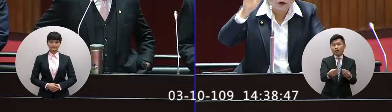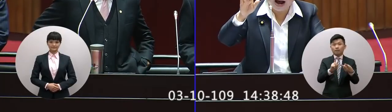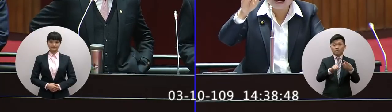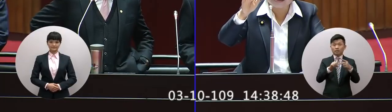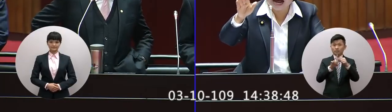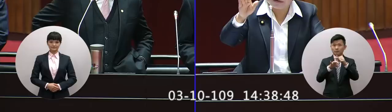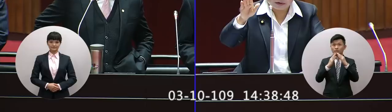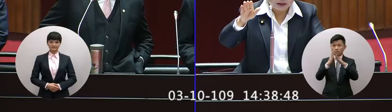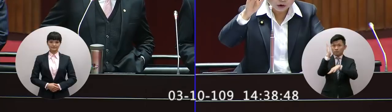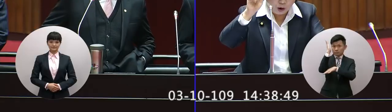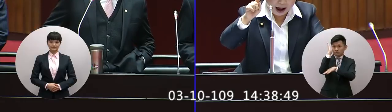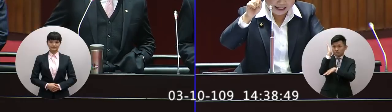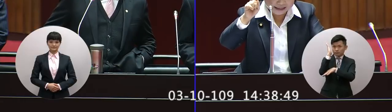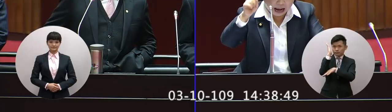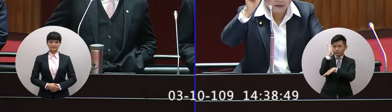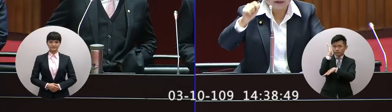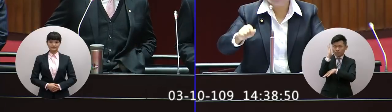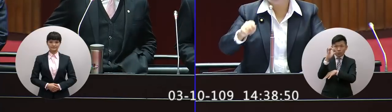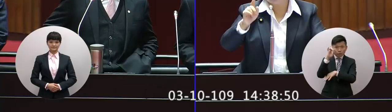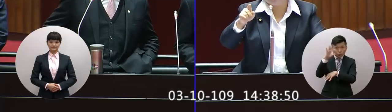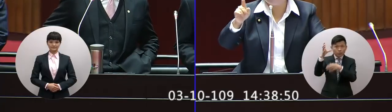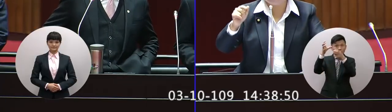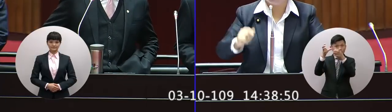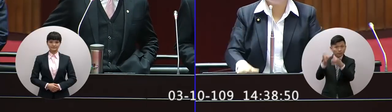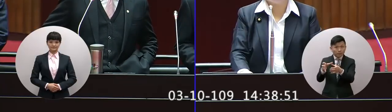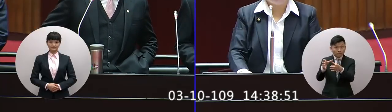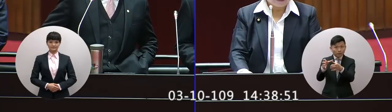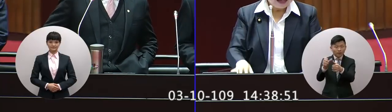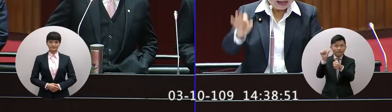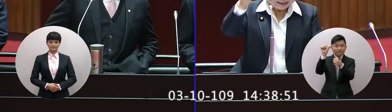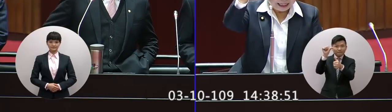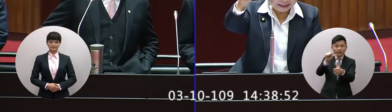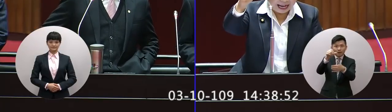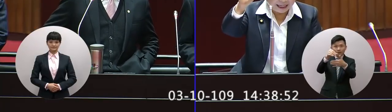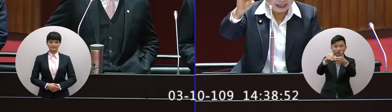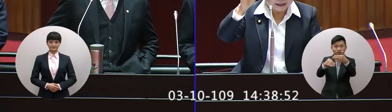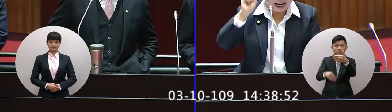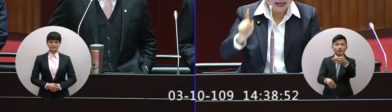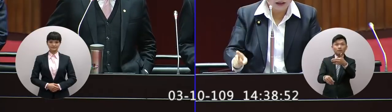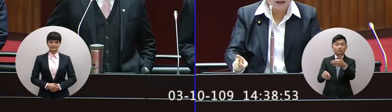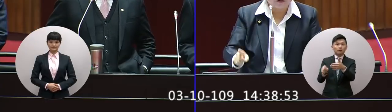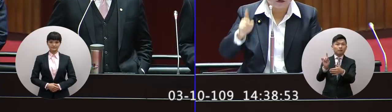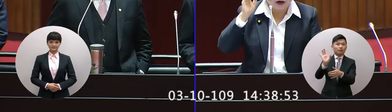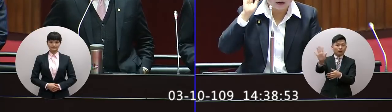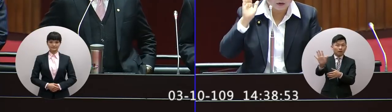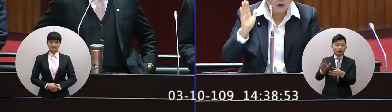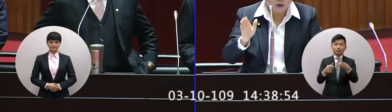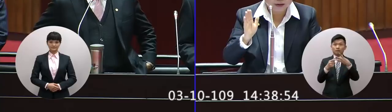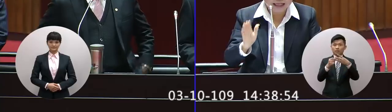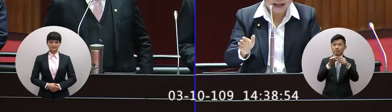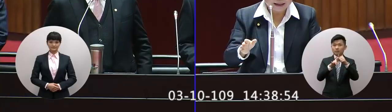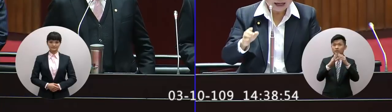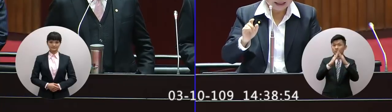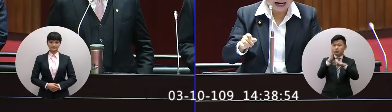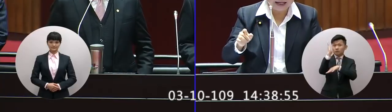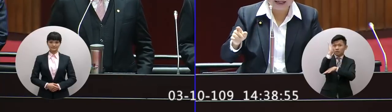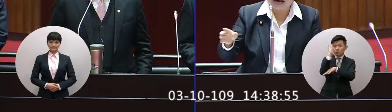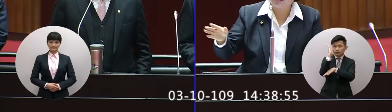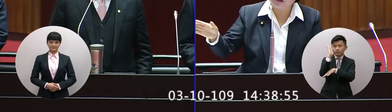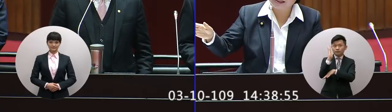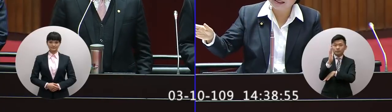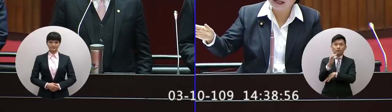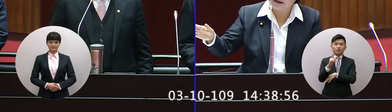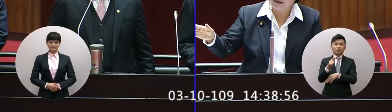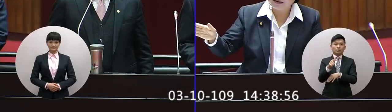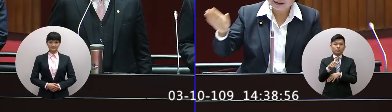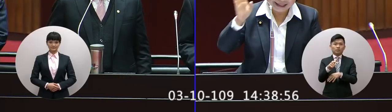中市府创造采罚条件；第三个，台中市府用误擅更